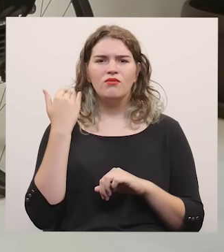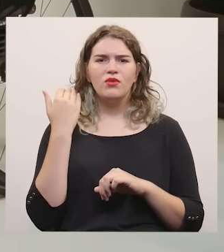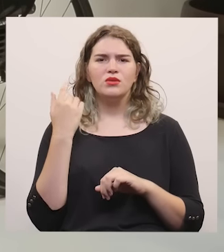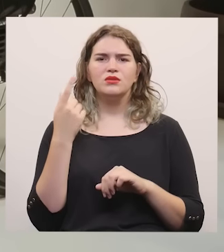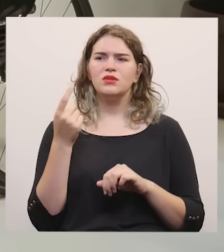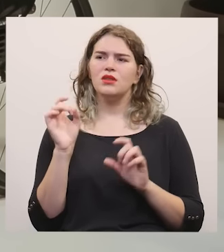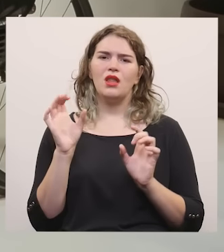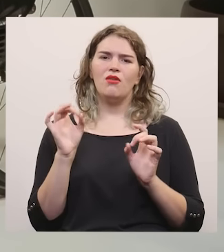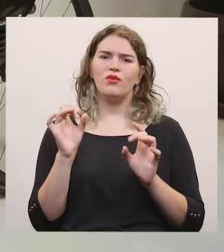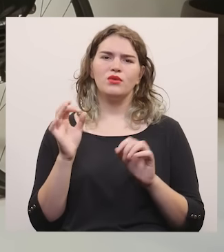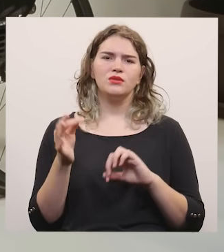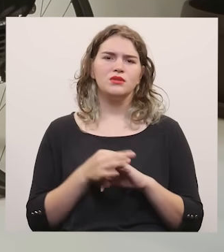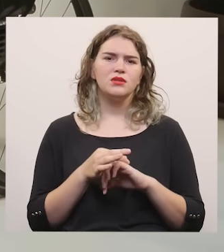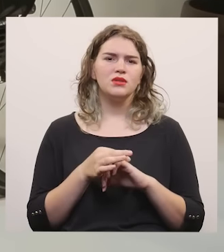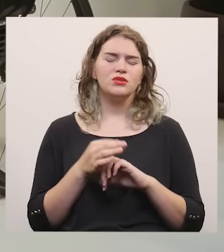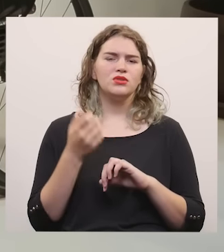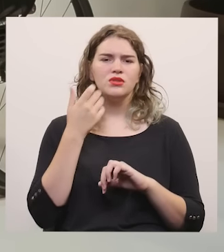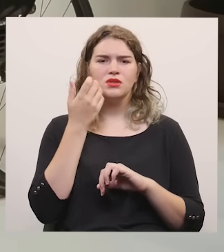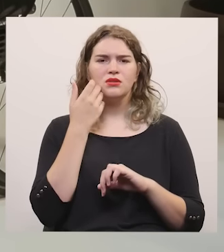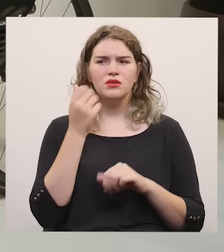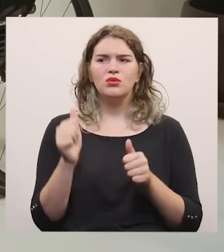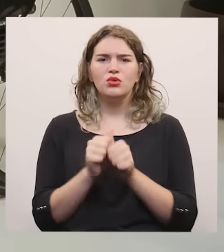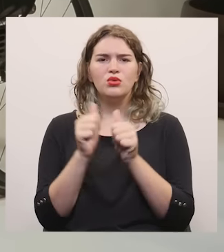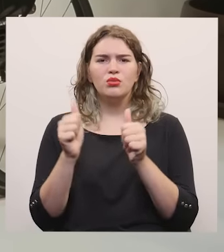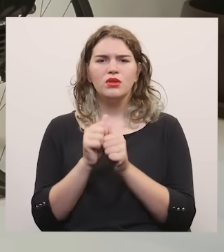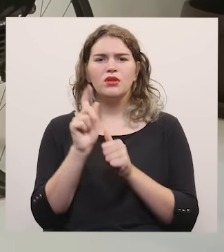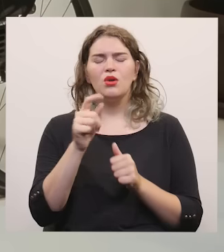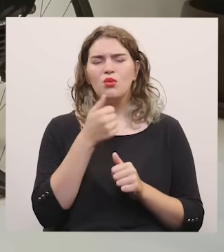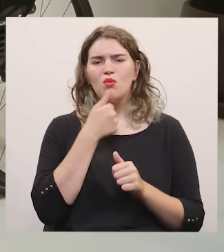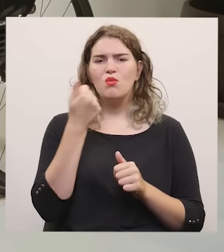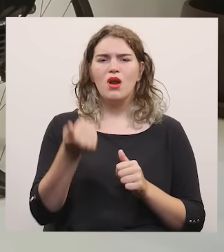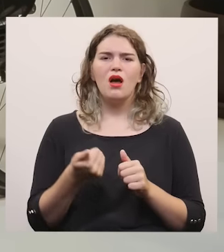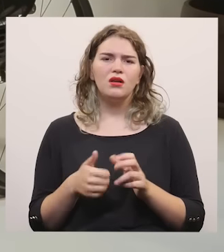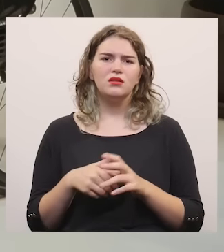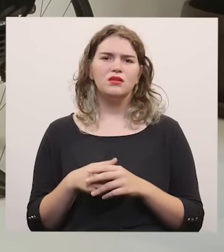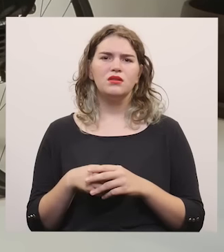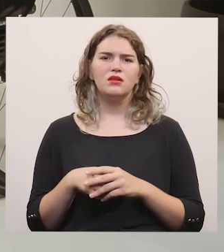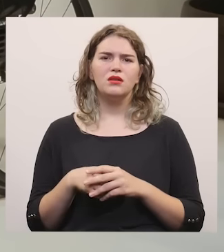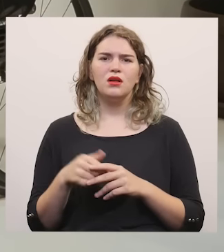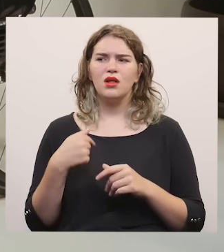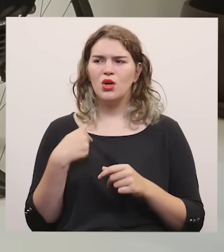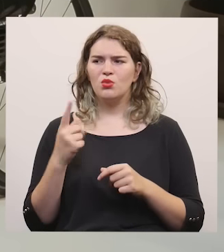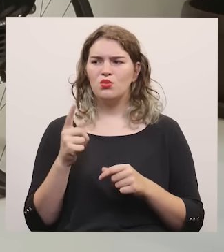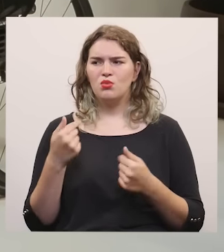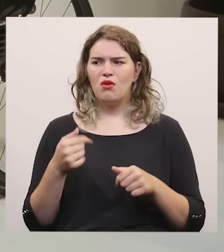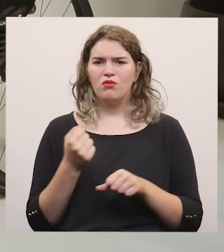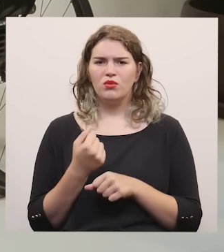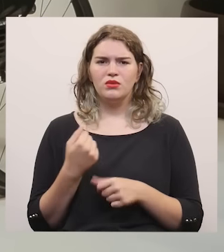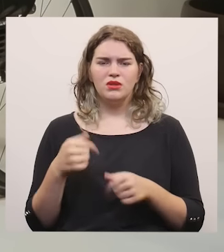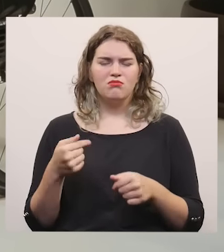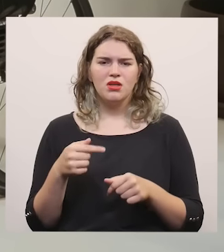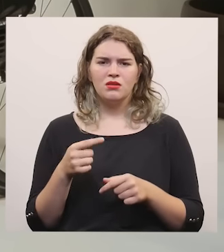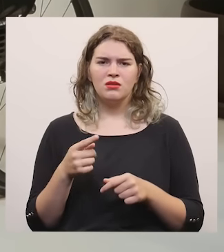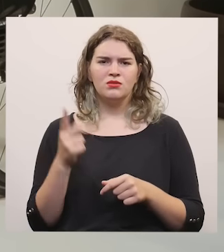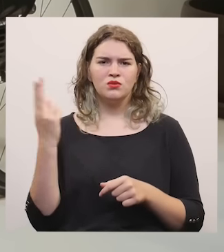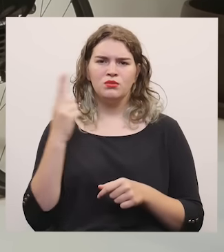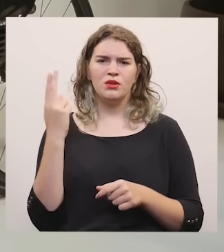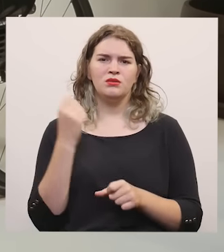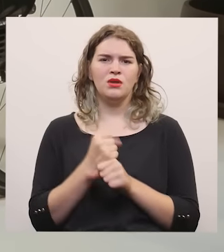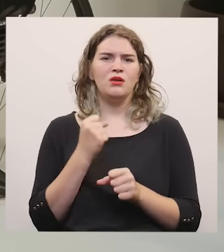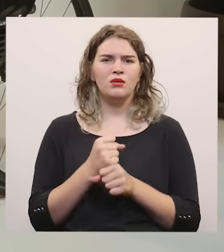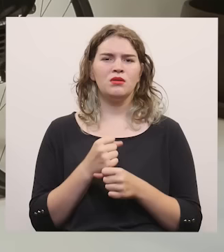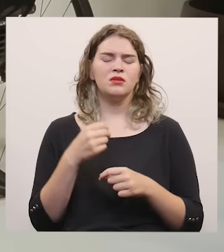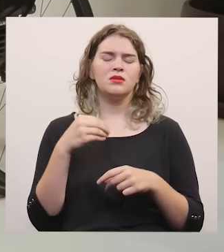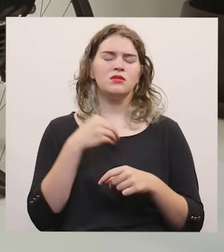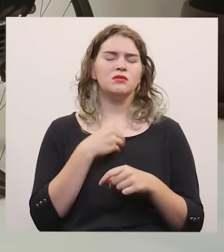când da, erați paralizat. Da, eram necăsătoriți, dar eram iubita lui de un an. Da. Dar să știți că eu n-am făcut nimic, spun și repet și acum, Dumnezeu